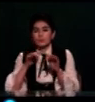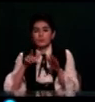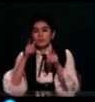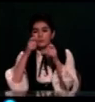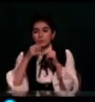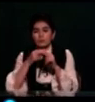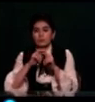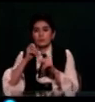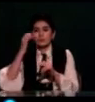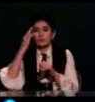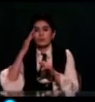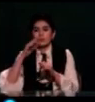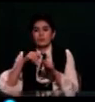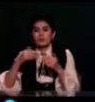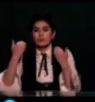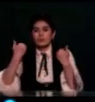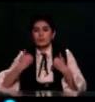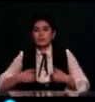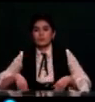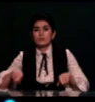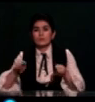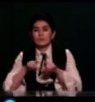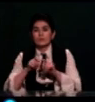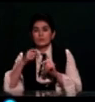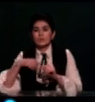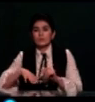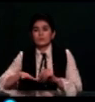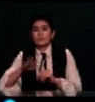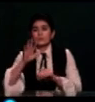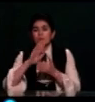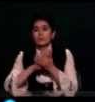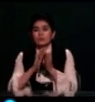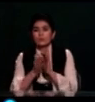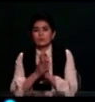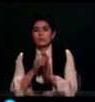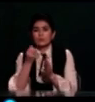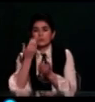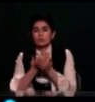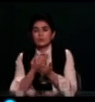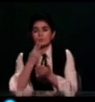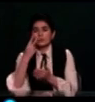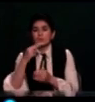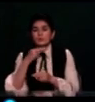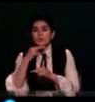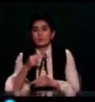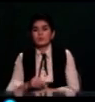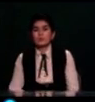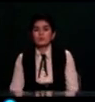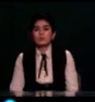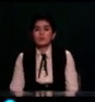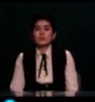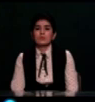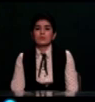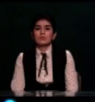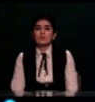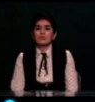на голову, брюшко и тело. Значит, здесь у нас распределение идет нервного и